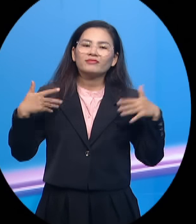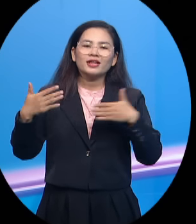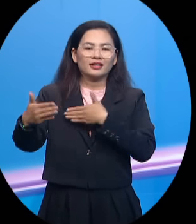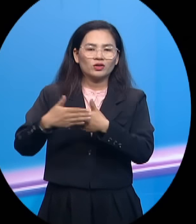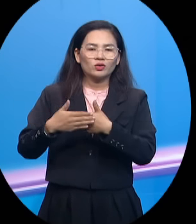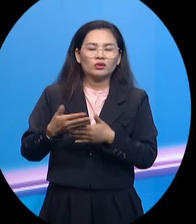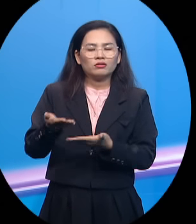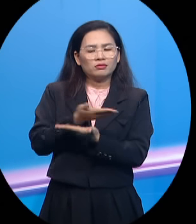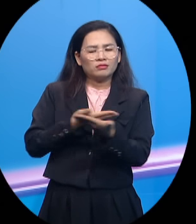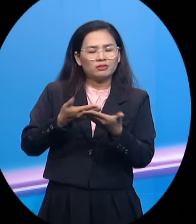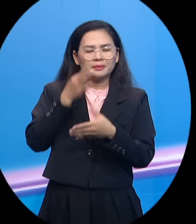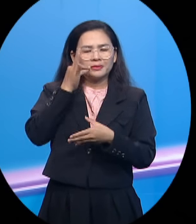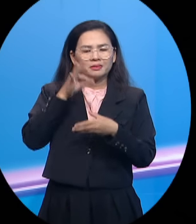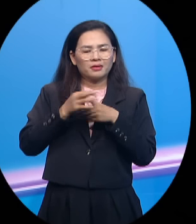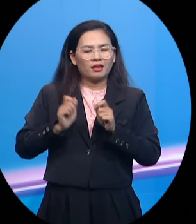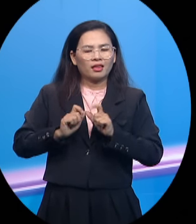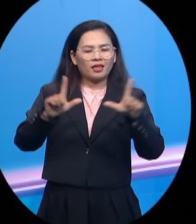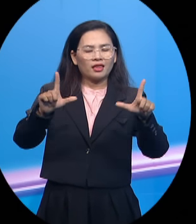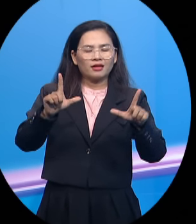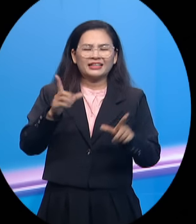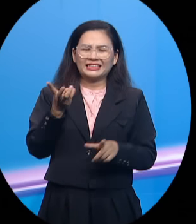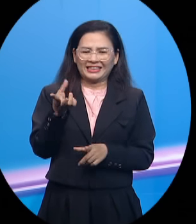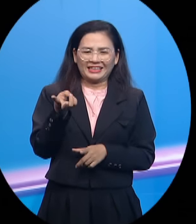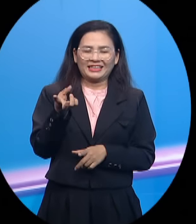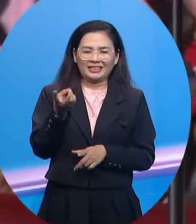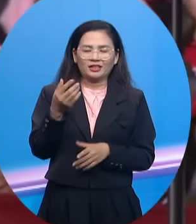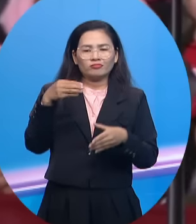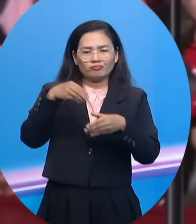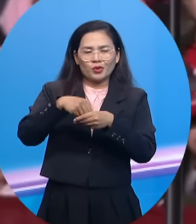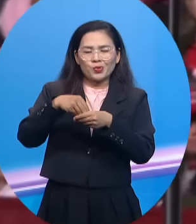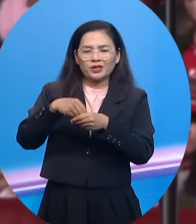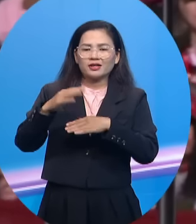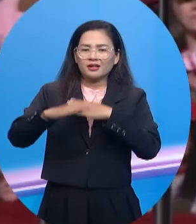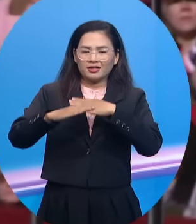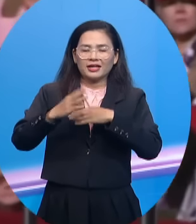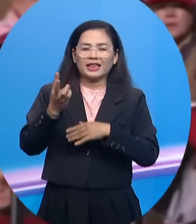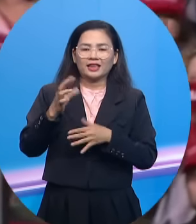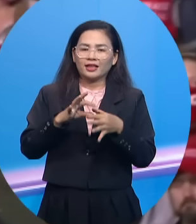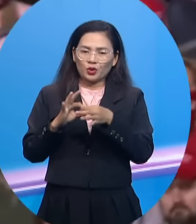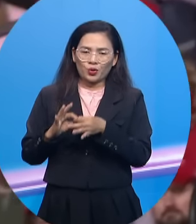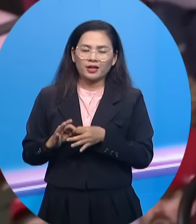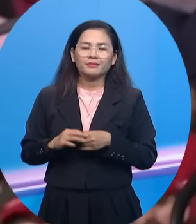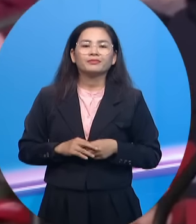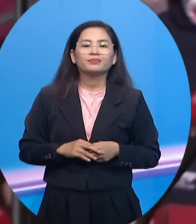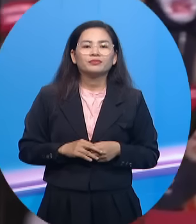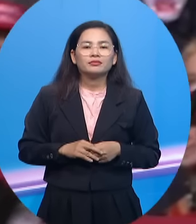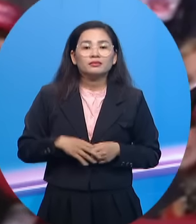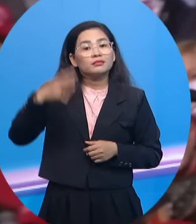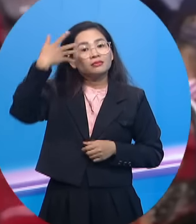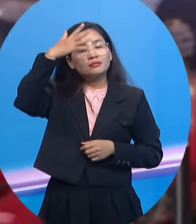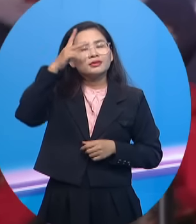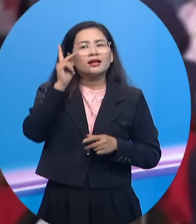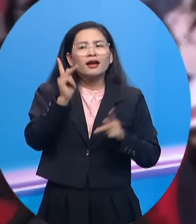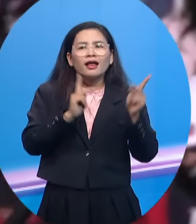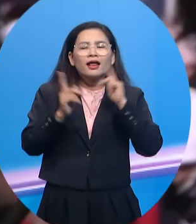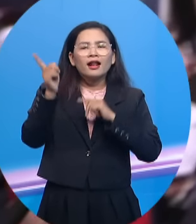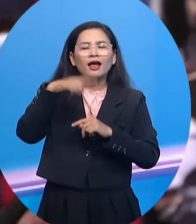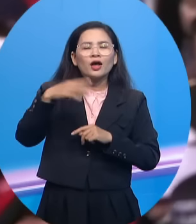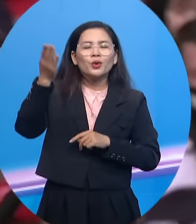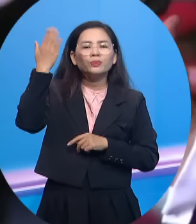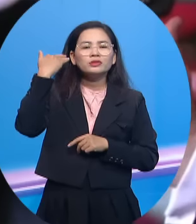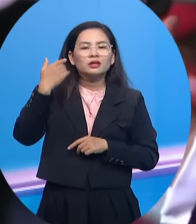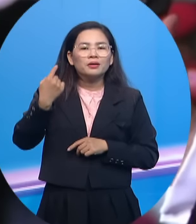thảo luận không tiết lộ nhiều về kế hoạch của ông Trump cho chiến dịch bầu cử. Cựu Tổng thống Mỹ chủ yếu dành nhiều thời gian kể về vụ ám sát